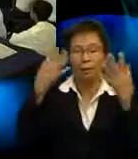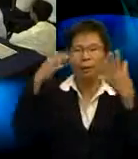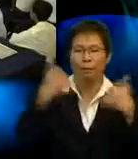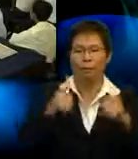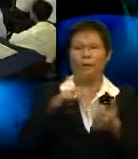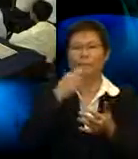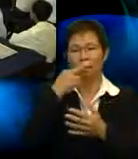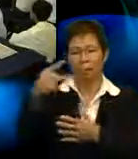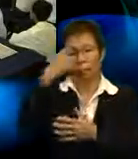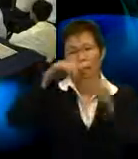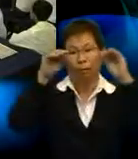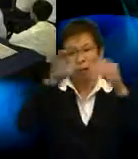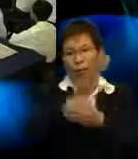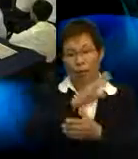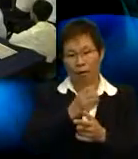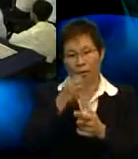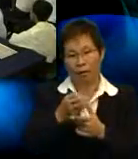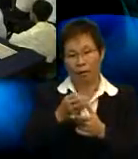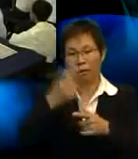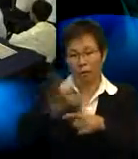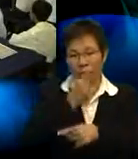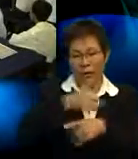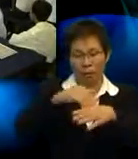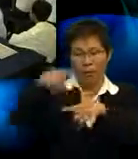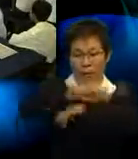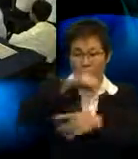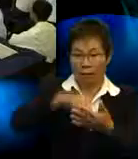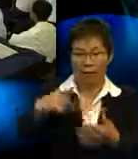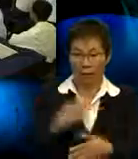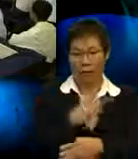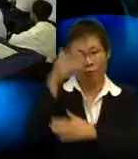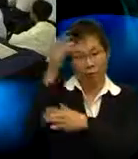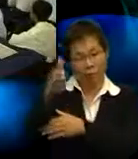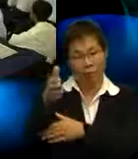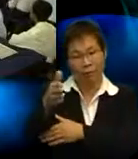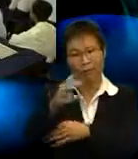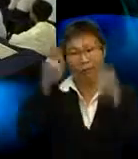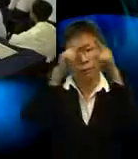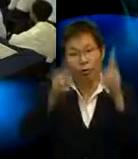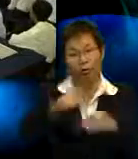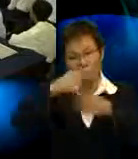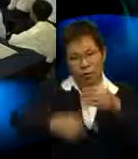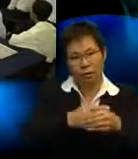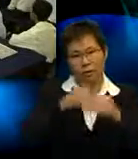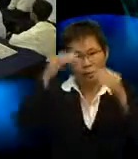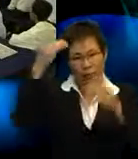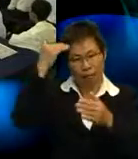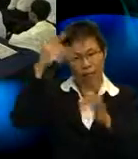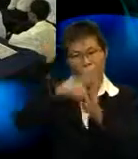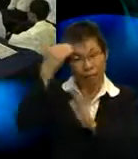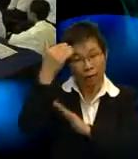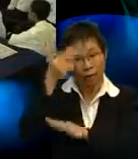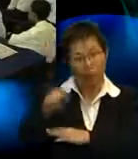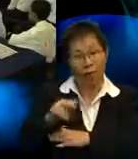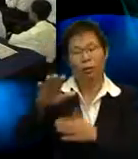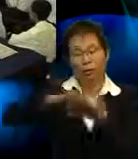bagi pengajaran ataupun latihan pada hari ini, kita akan menguji tentang pengetahuan yang telah kamu pelajari